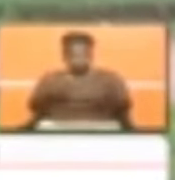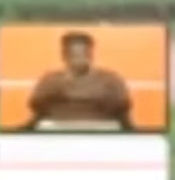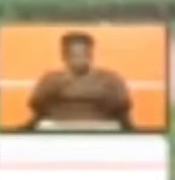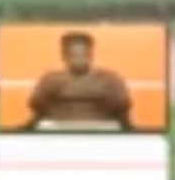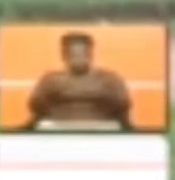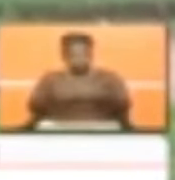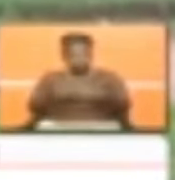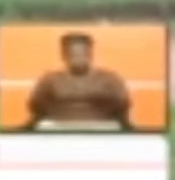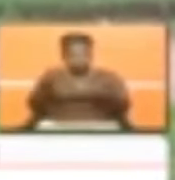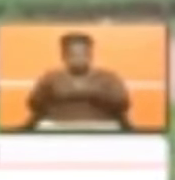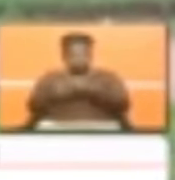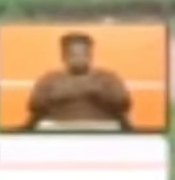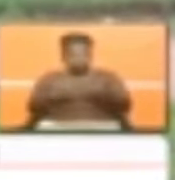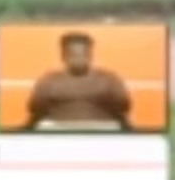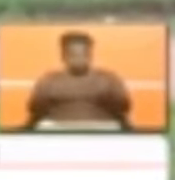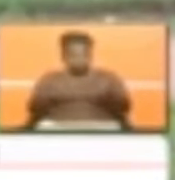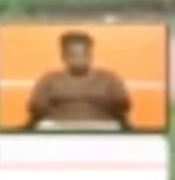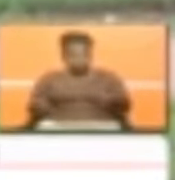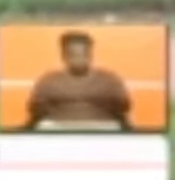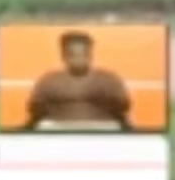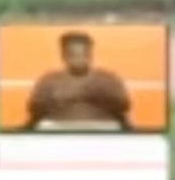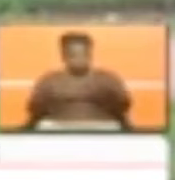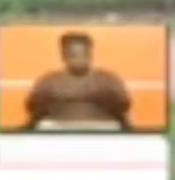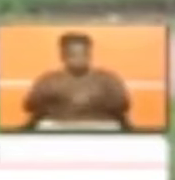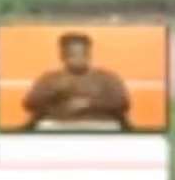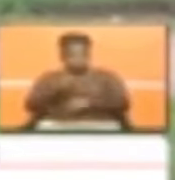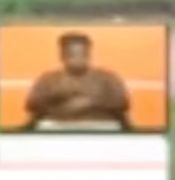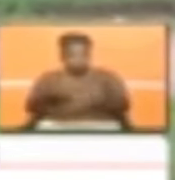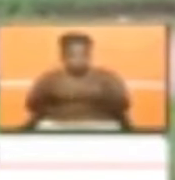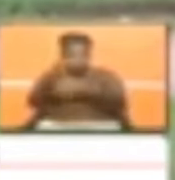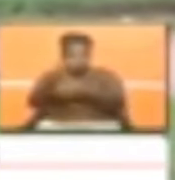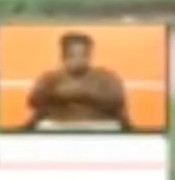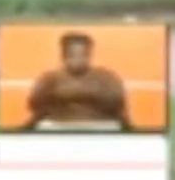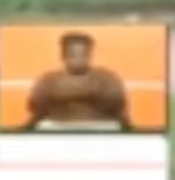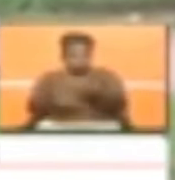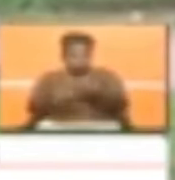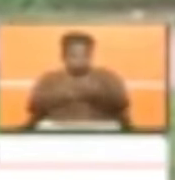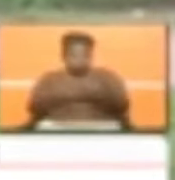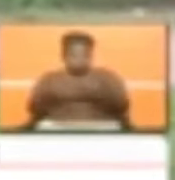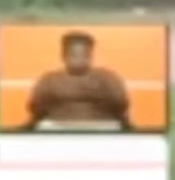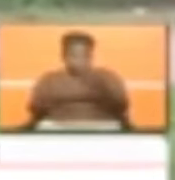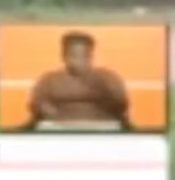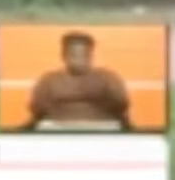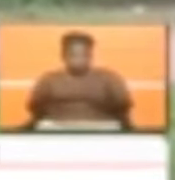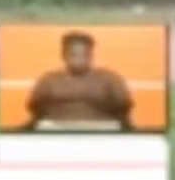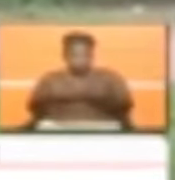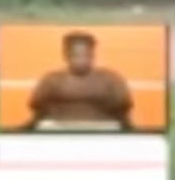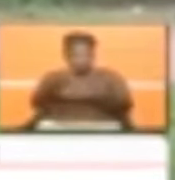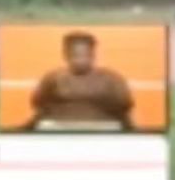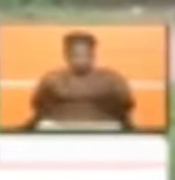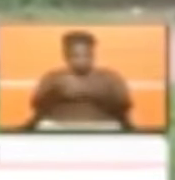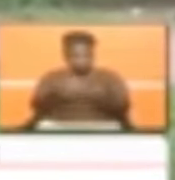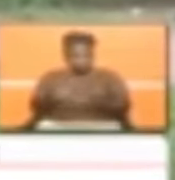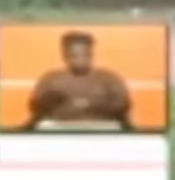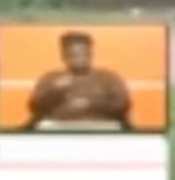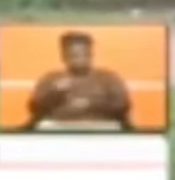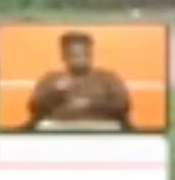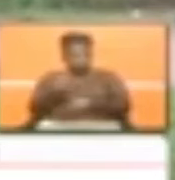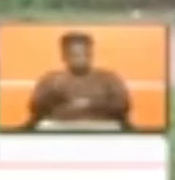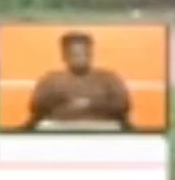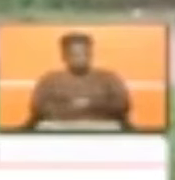banga libadde tedinatuka so ekyo kyonna omukazi oba yesigachi oba ki ne arabika yegatta ne bawe ne bagalokola